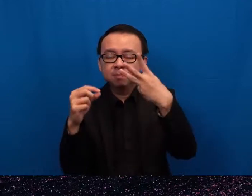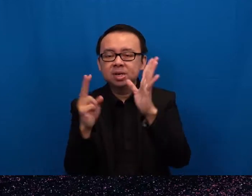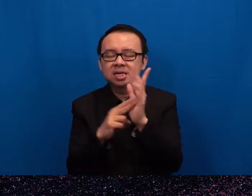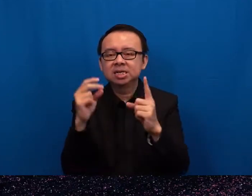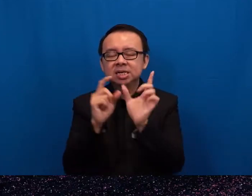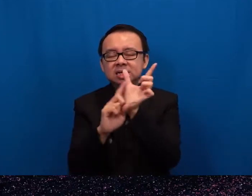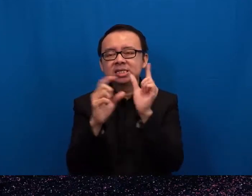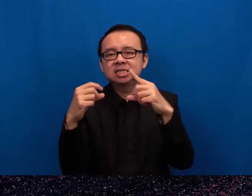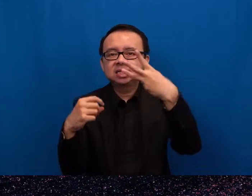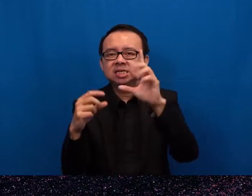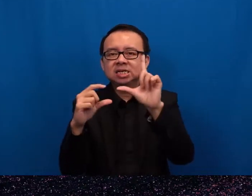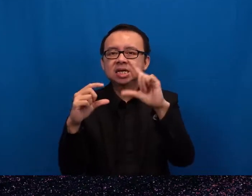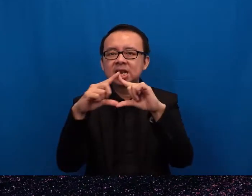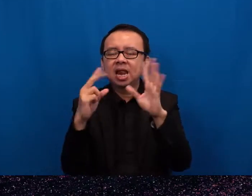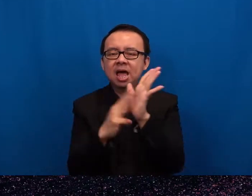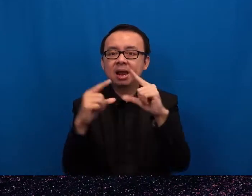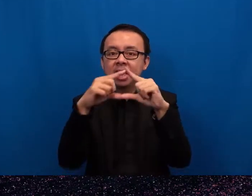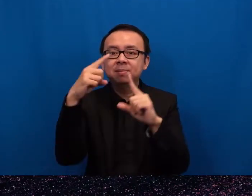Saya ajak Anda untuk melihat mujizat.